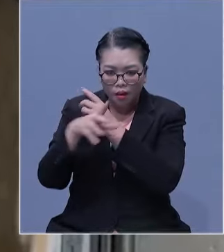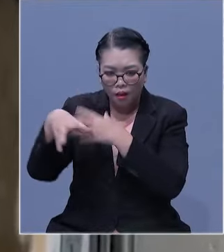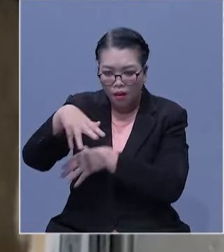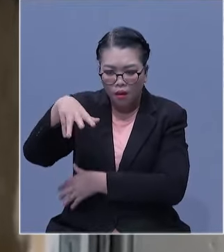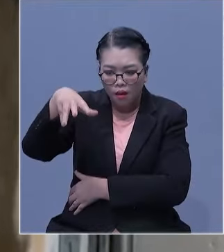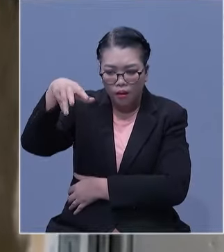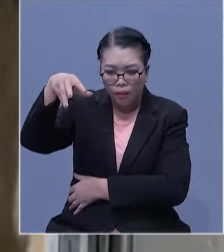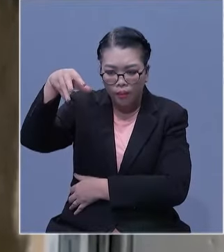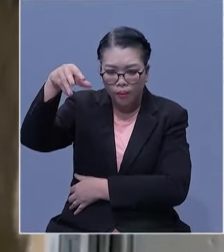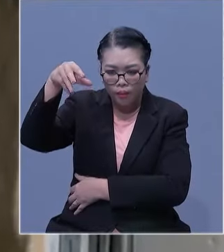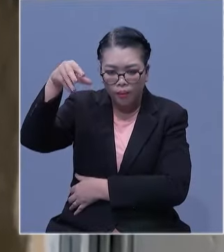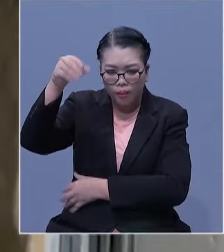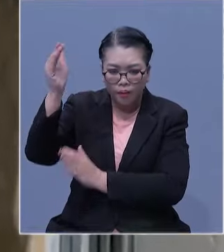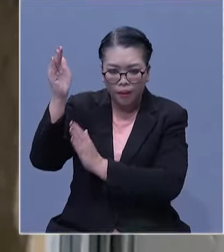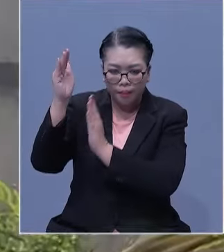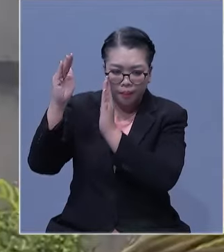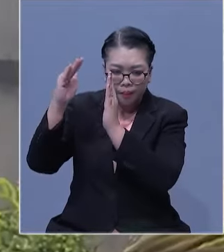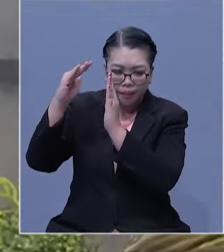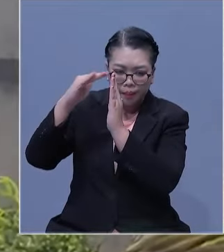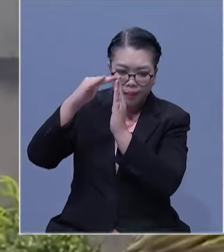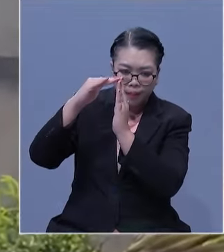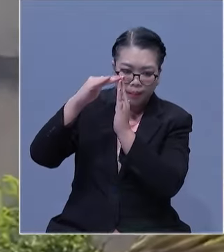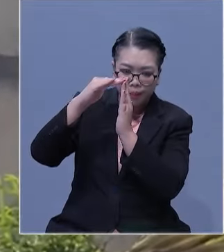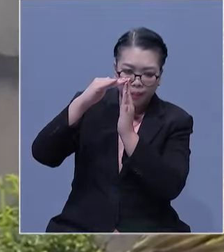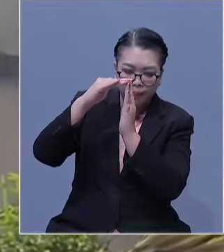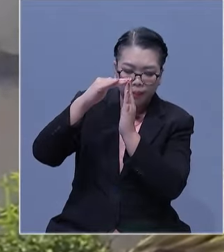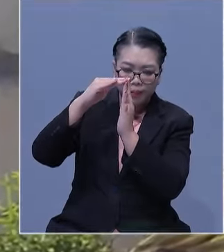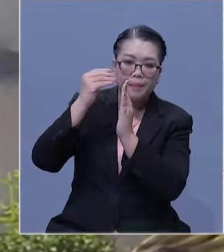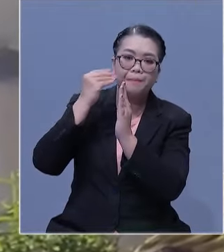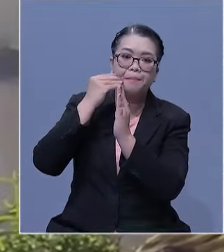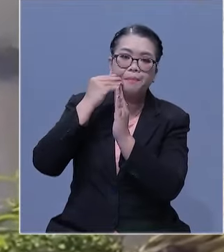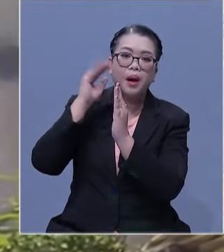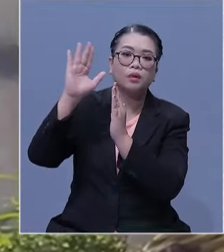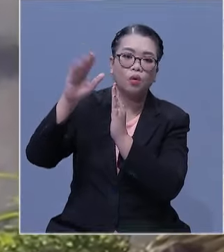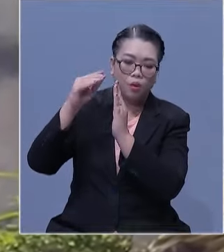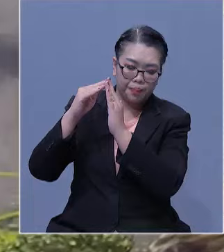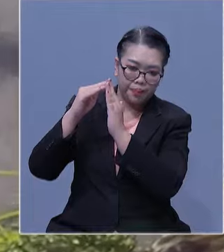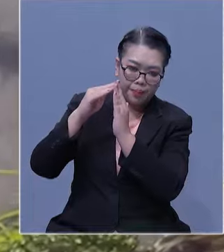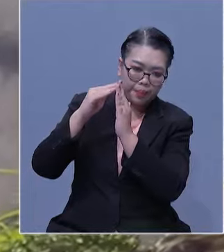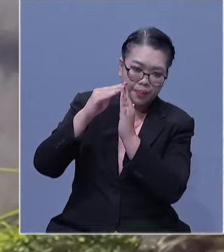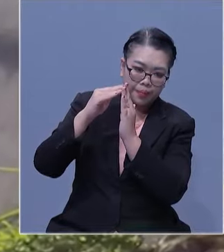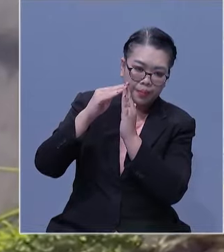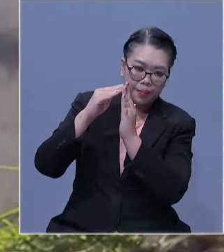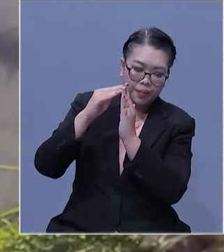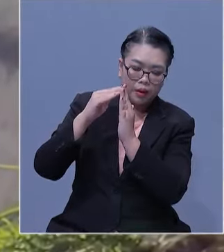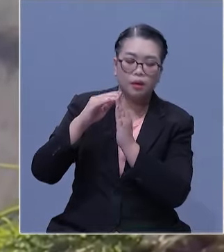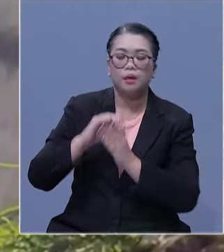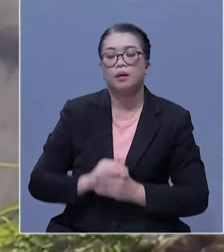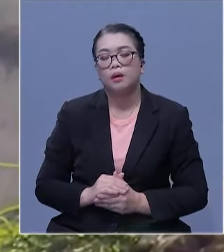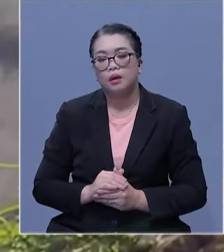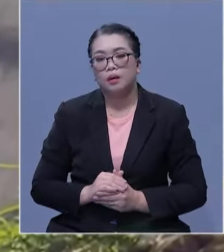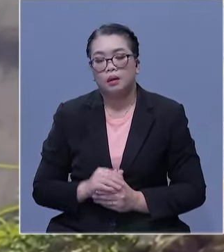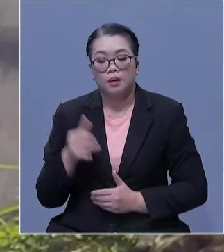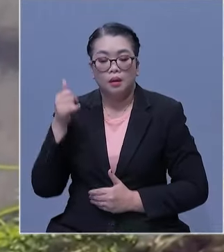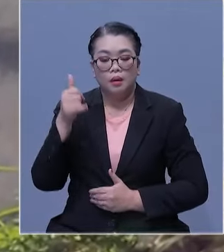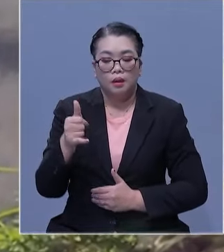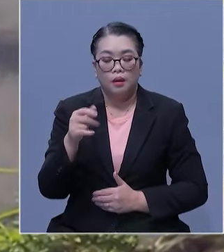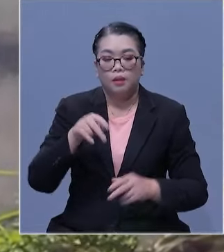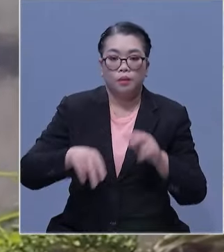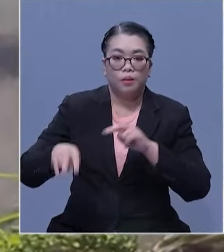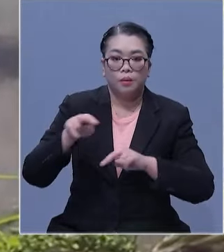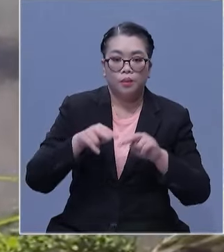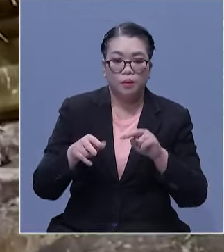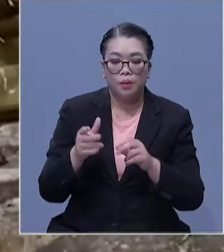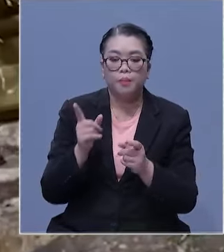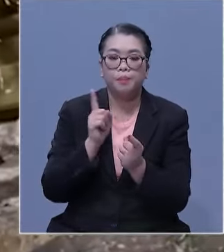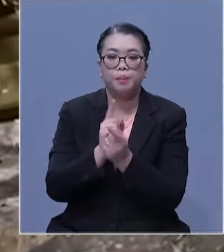เขาเองไปพรงกำแพงบ้านของคนในพื้นที่ทมข่วเราเดนทางไปถึงนะคะก็